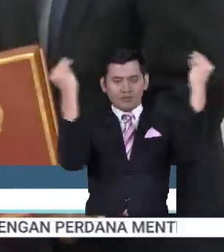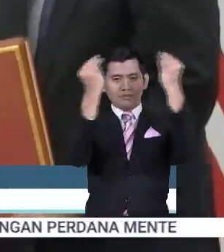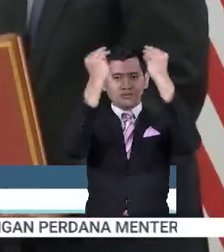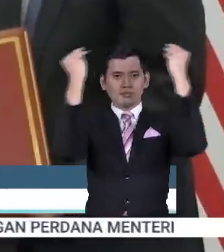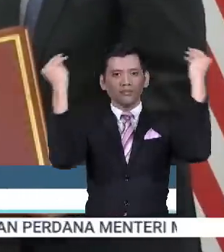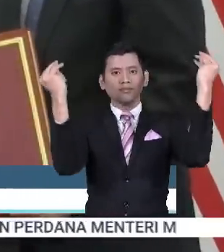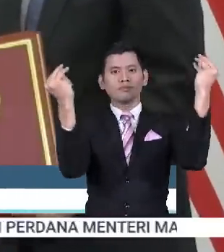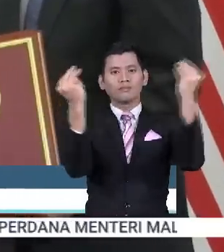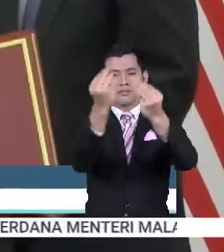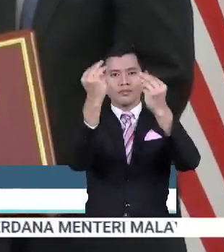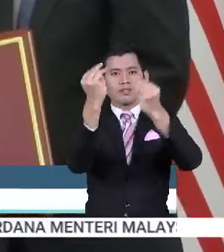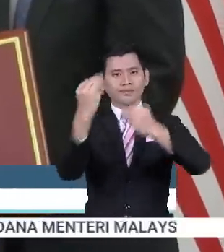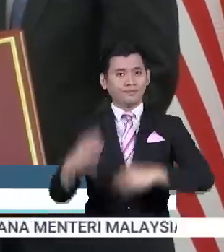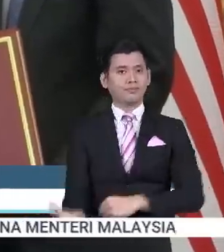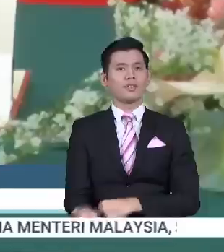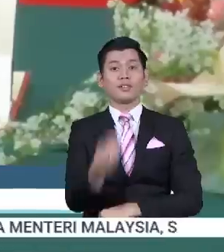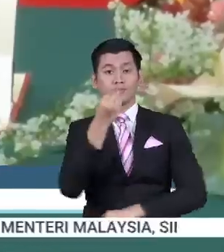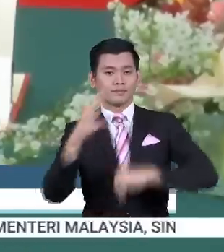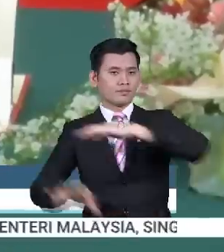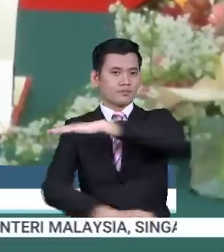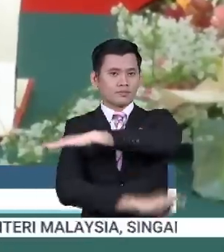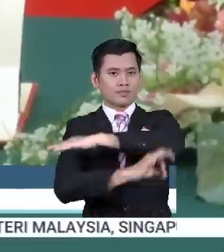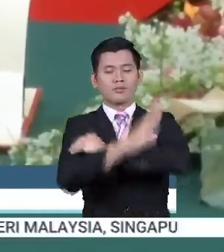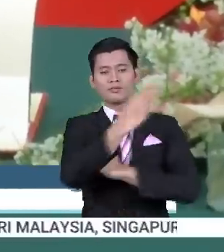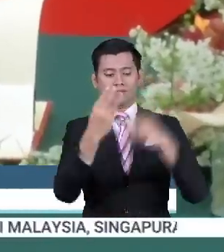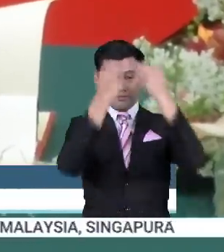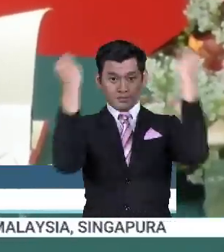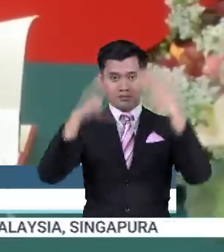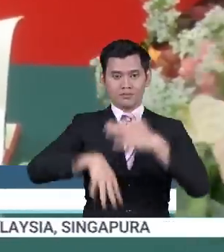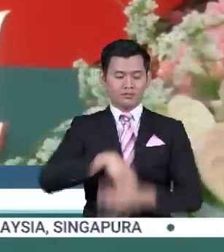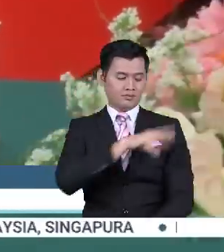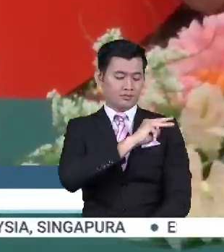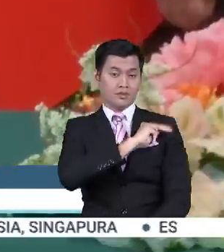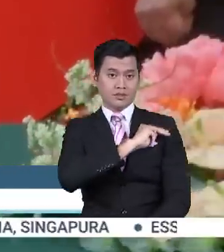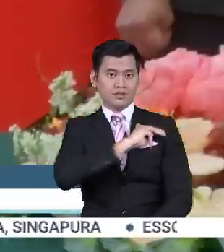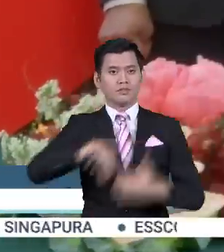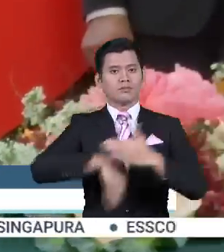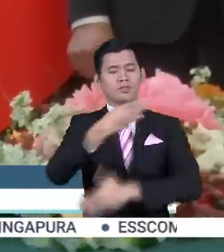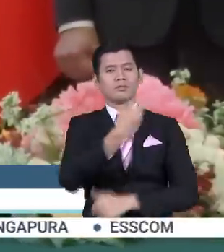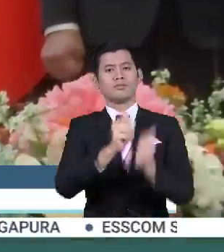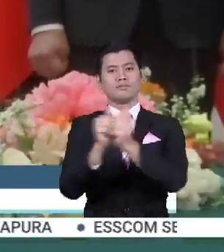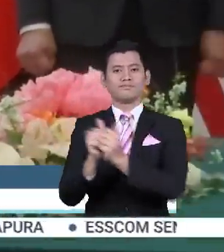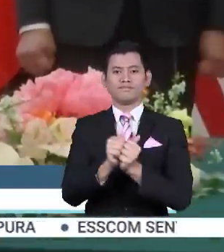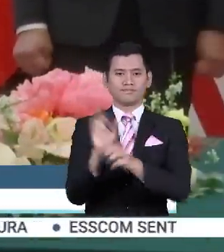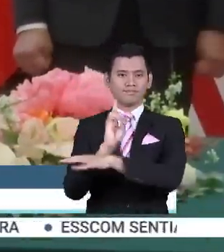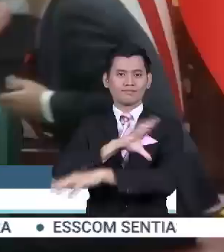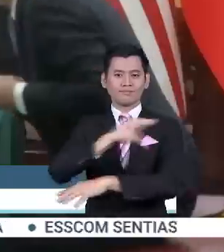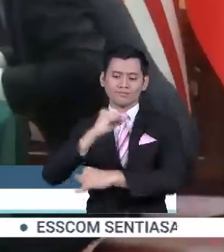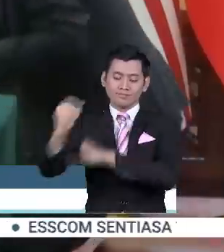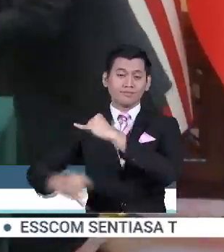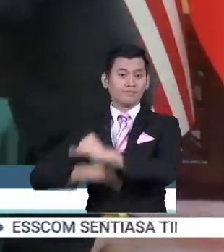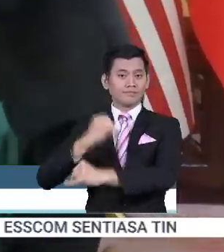Rakyat. Bersama dalam delegasi Malaysia, Menteri Luar Datuk Seri Dr. Zamri Abdul Kadir, Menteri Perdagangan Antara Bangsa dan